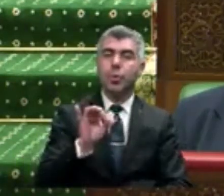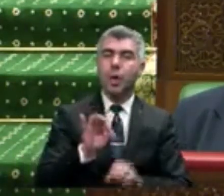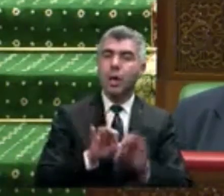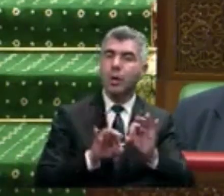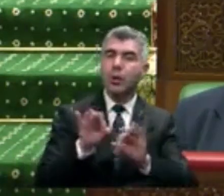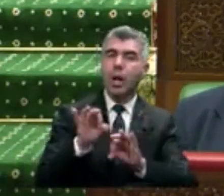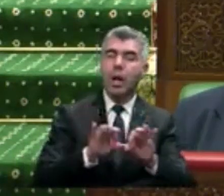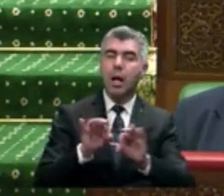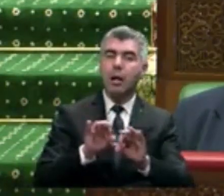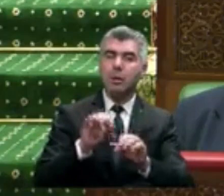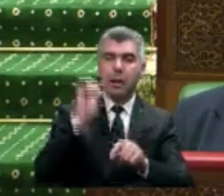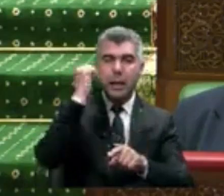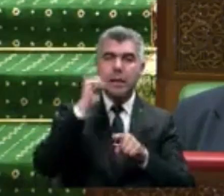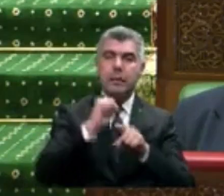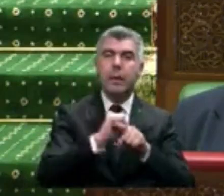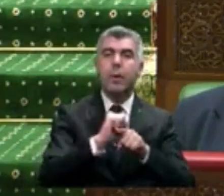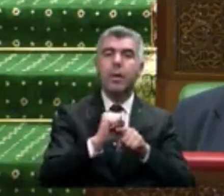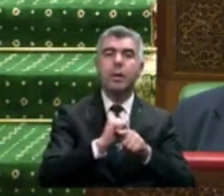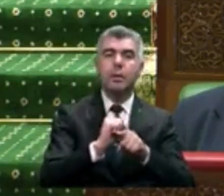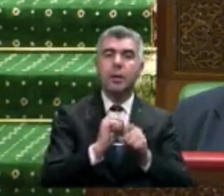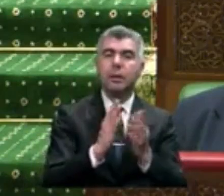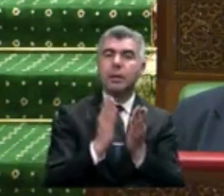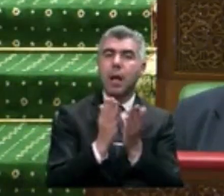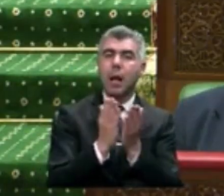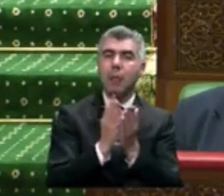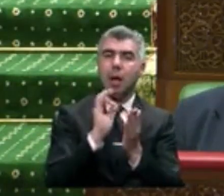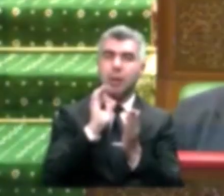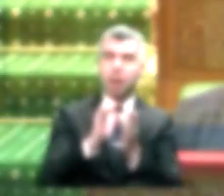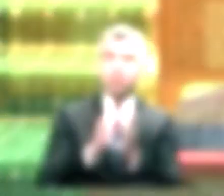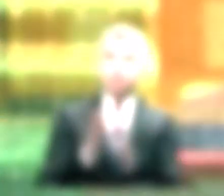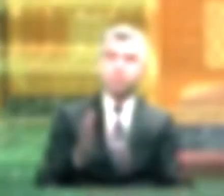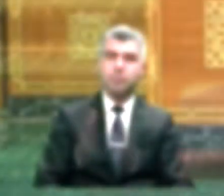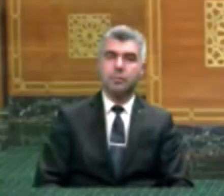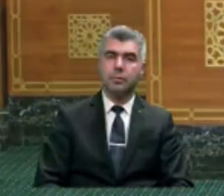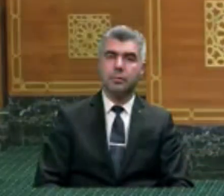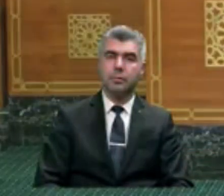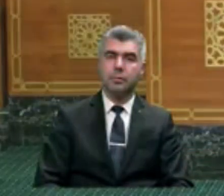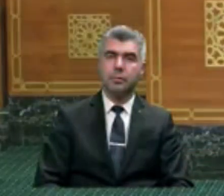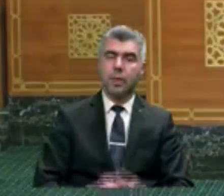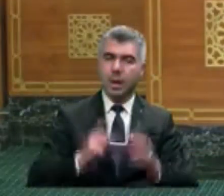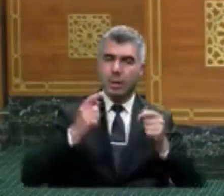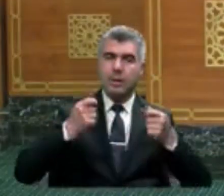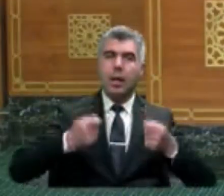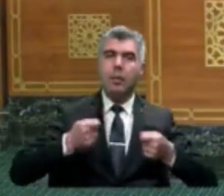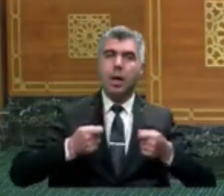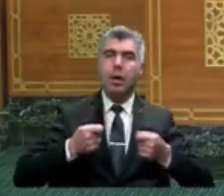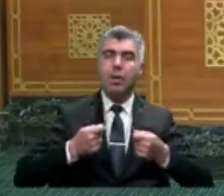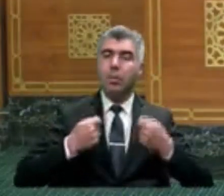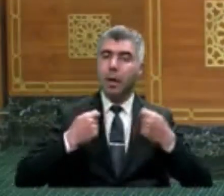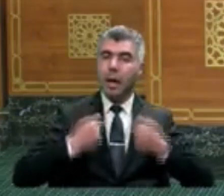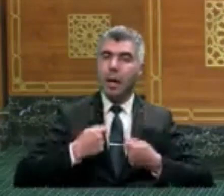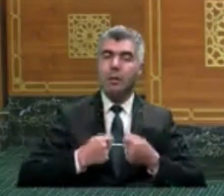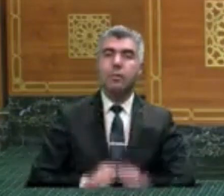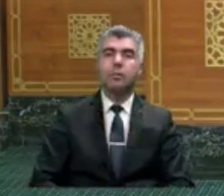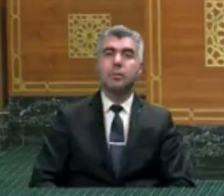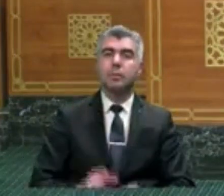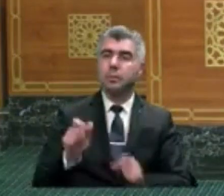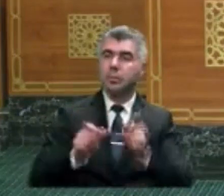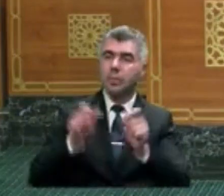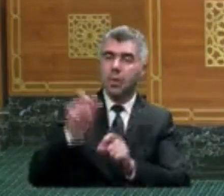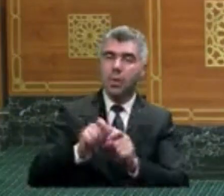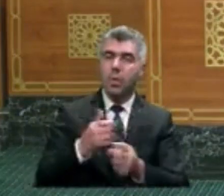برنامج تكوين الجيل الجديد من طلبه الدكتوره شكرا السلام عليكم السيد الرئيس المحترم السيدات والساده